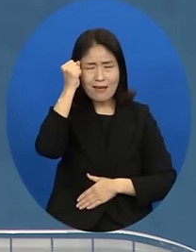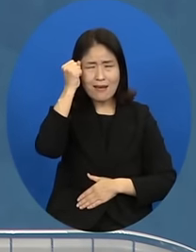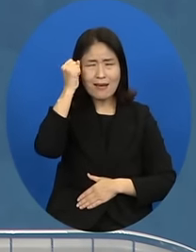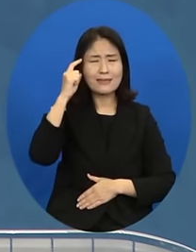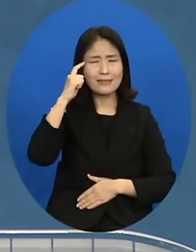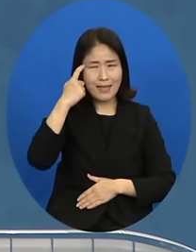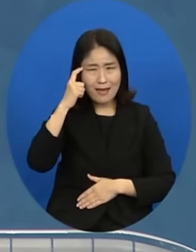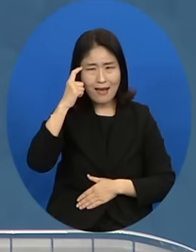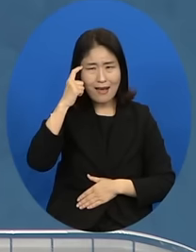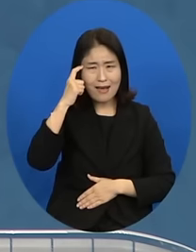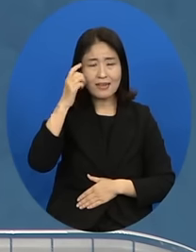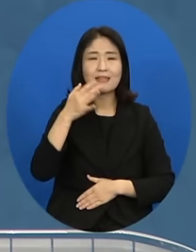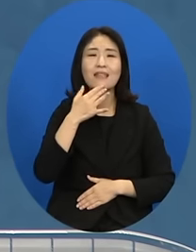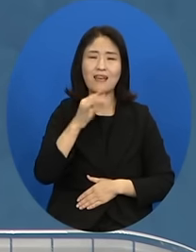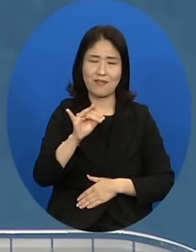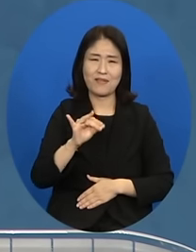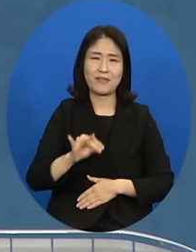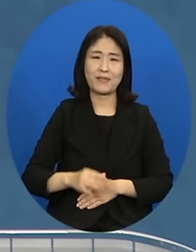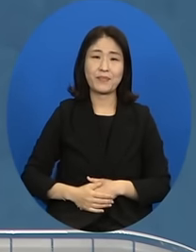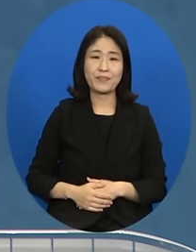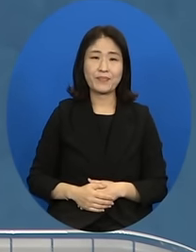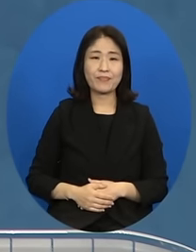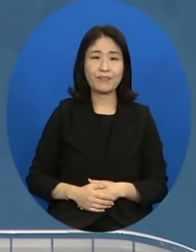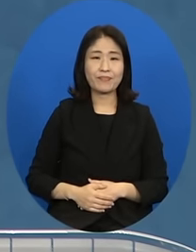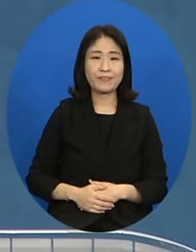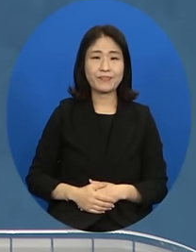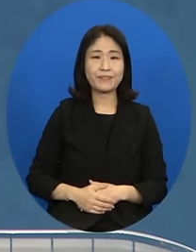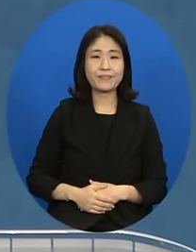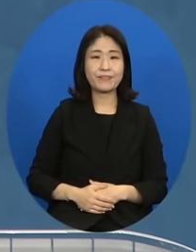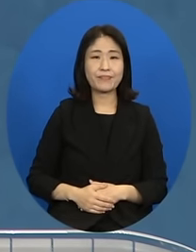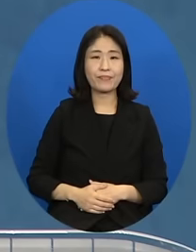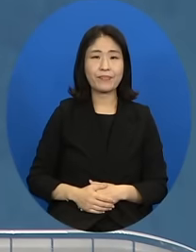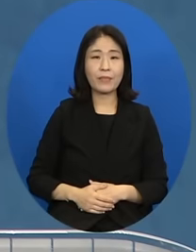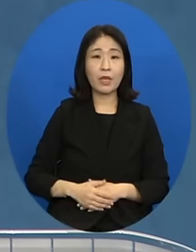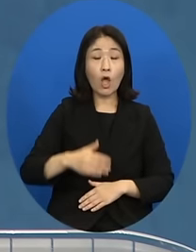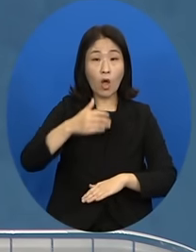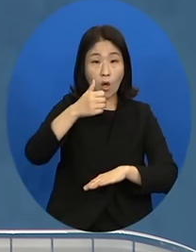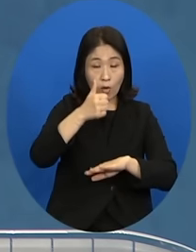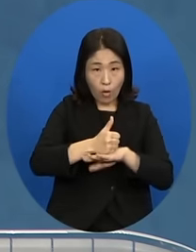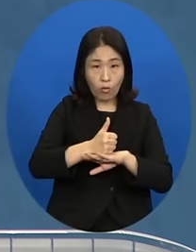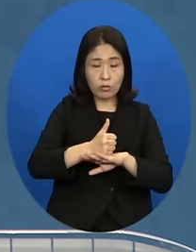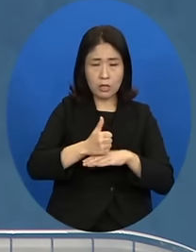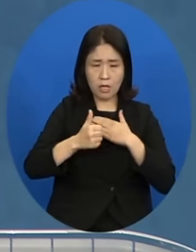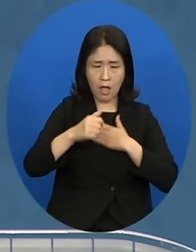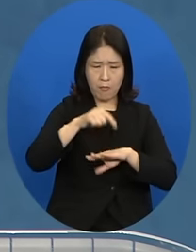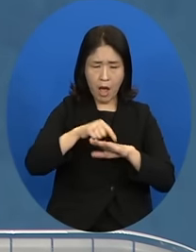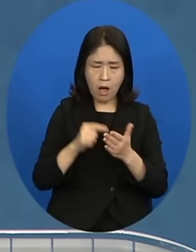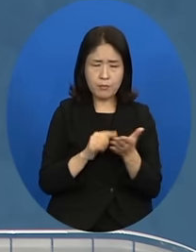예배해야 마땅한 것입니다. 그러면 주님이 우리 안에 변화를 이루세요.